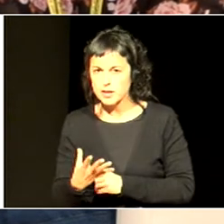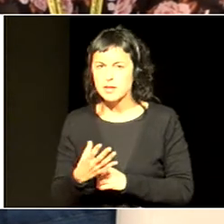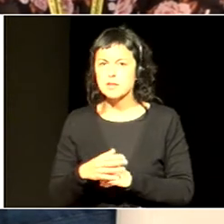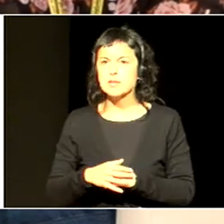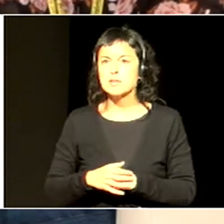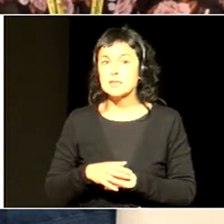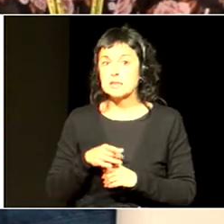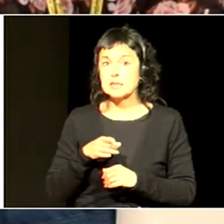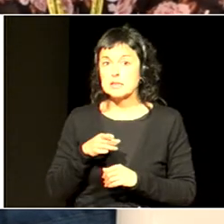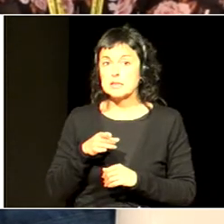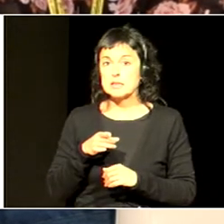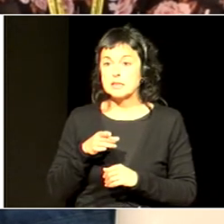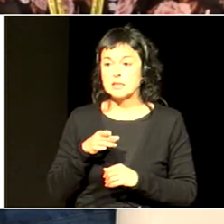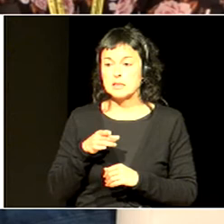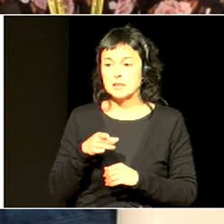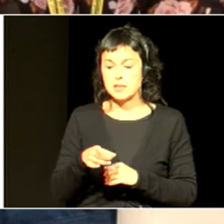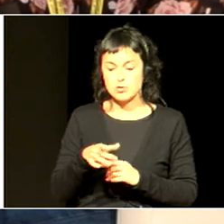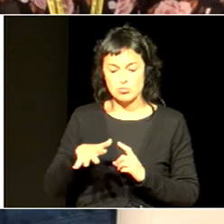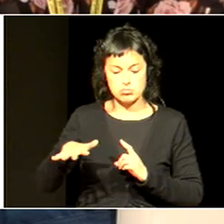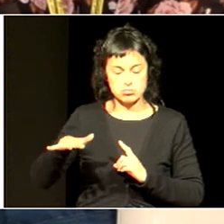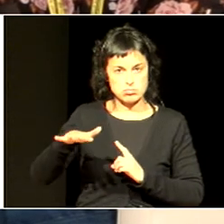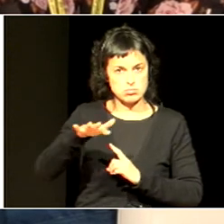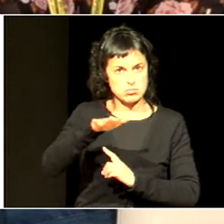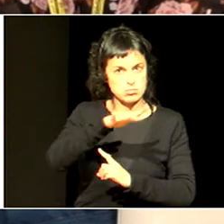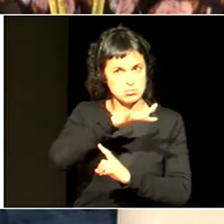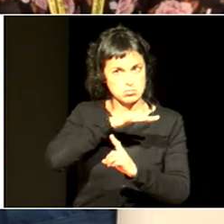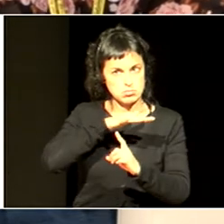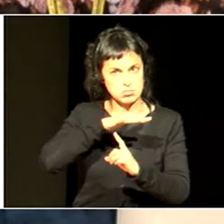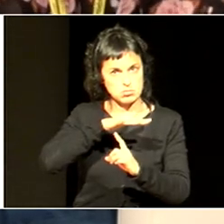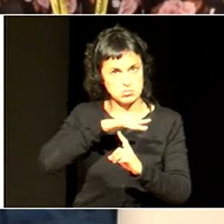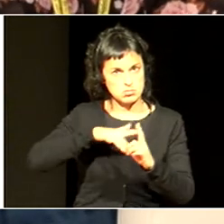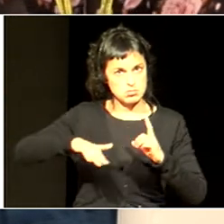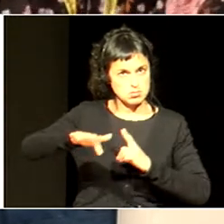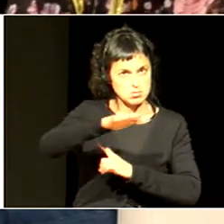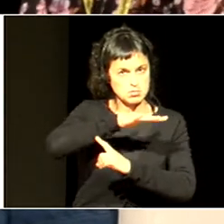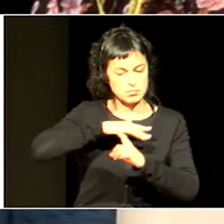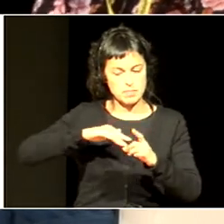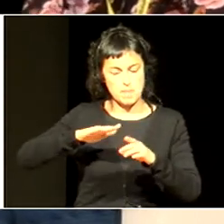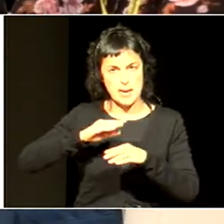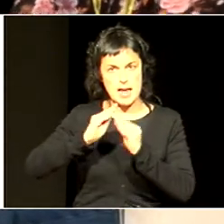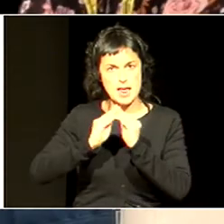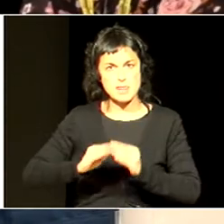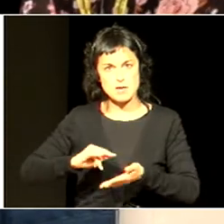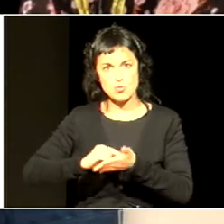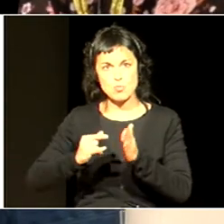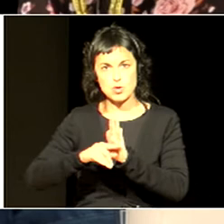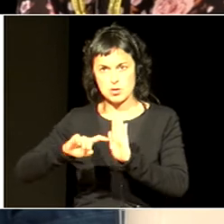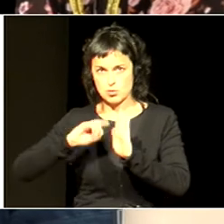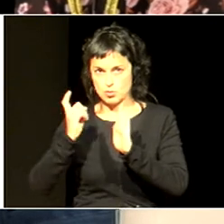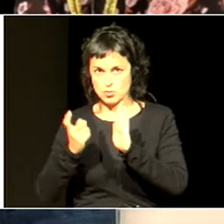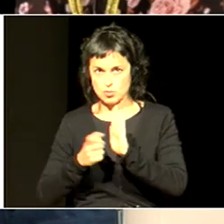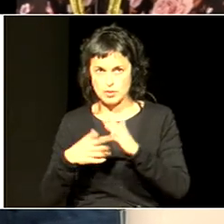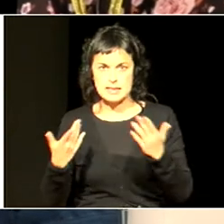ba testu ingurua hori egiteko izan da proiektu globala. Hau da, ikasle,